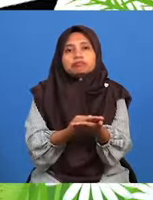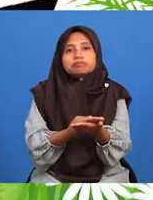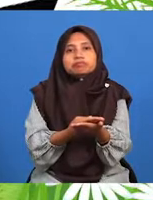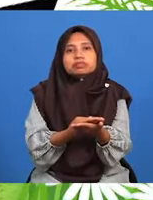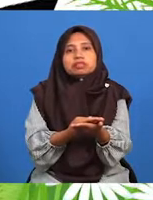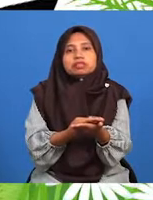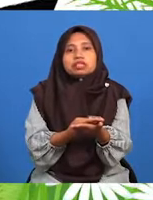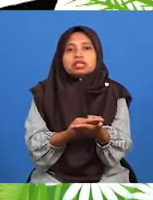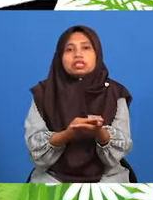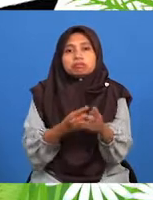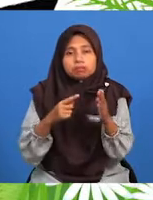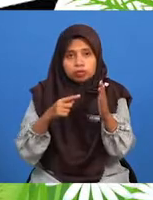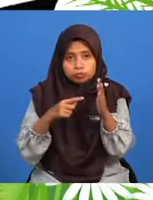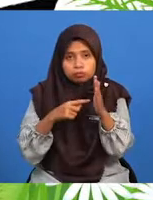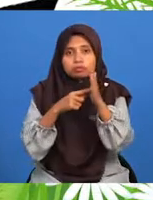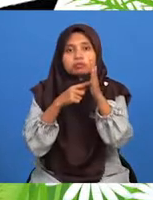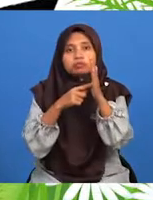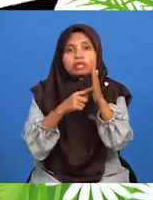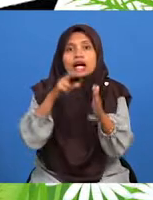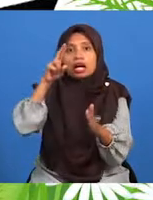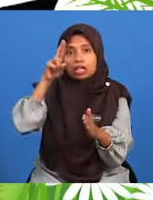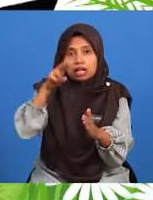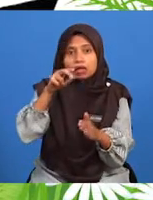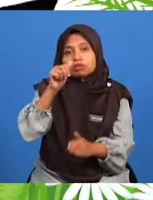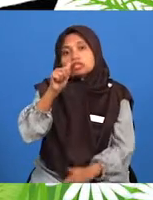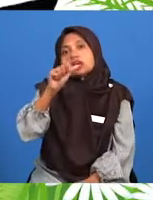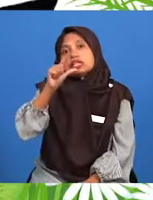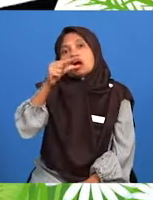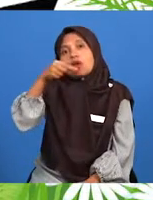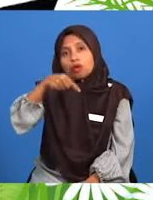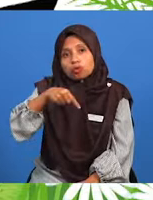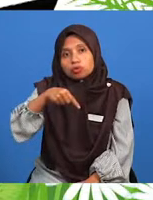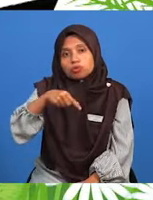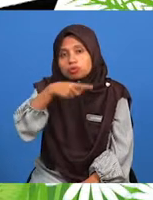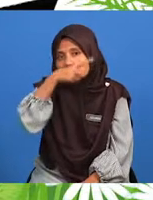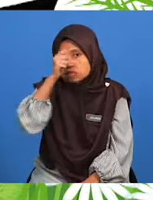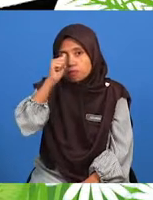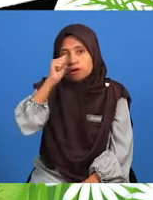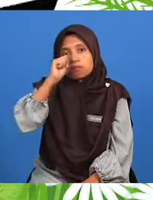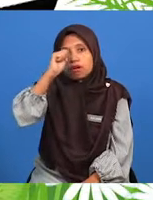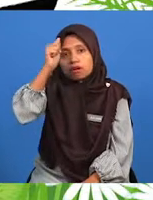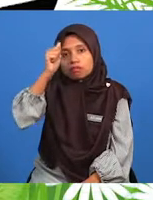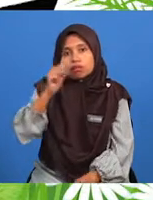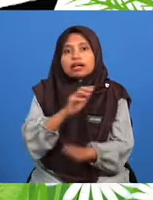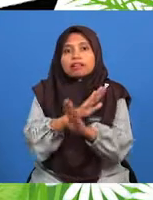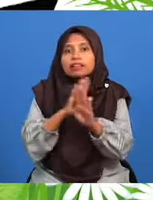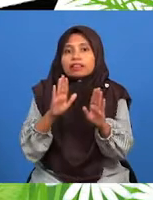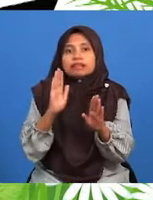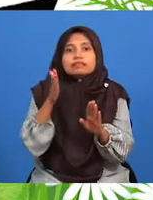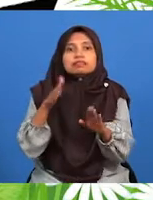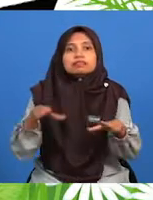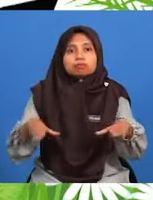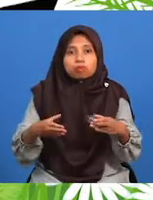ini menunjukkan keharusan Al-Qardu kerana Allah Subhanahu wa taala tidak akan